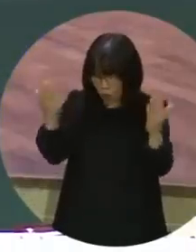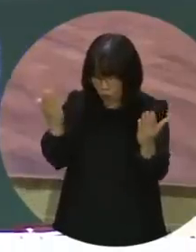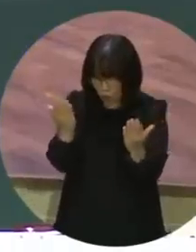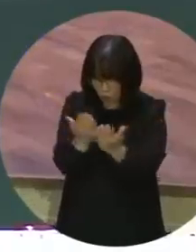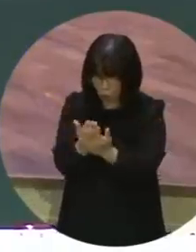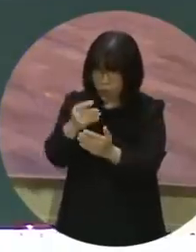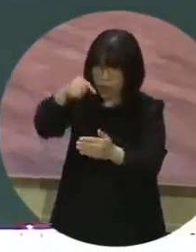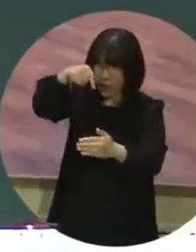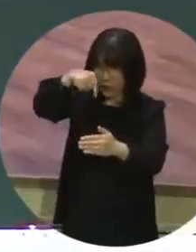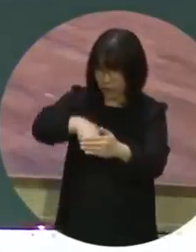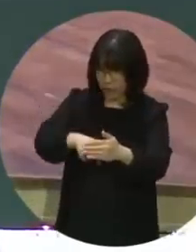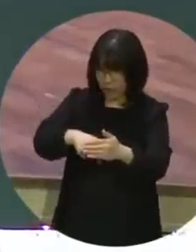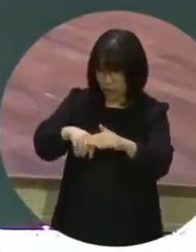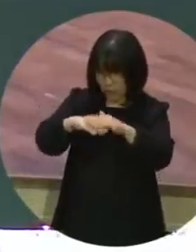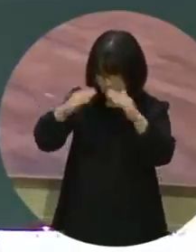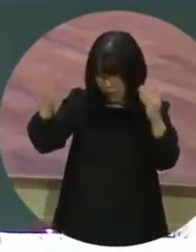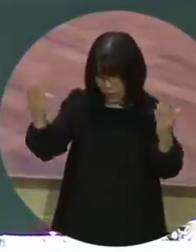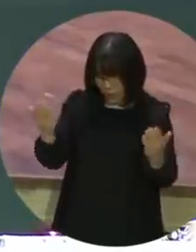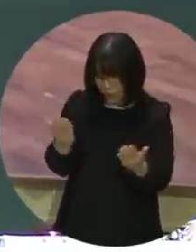가면요 어떻게 되느냐?